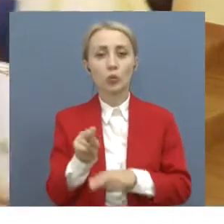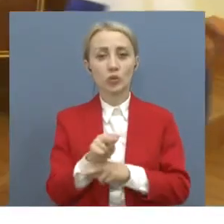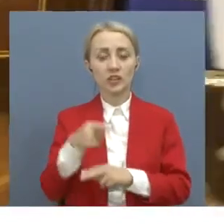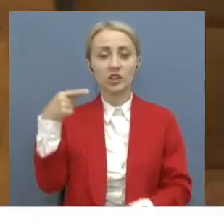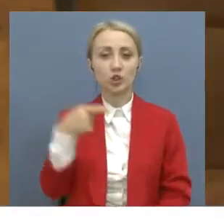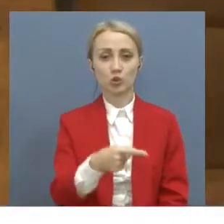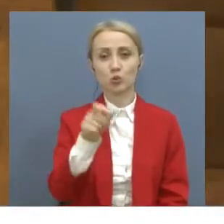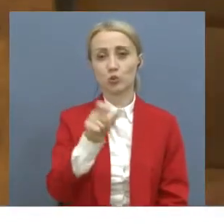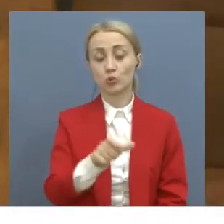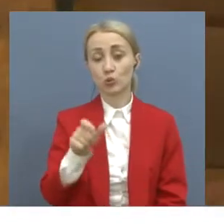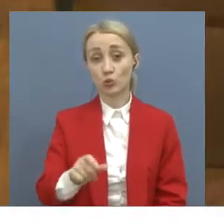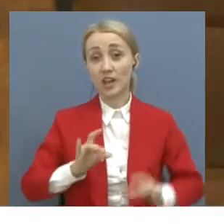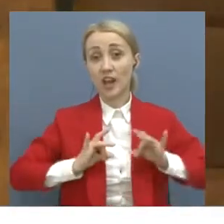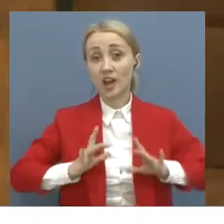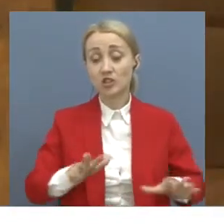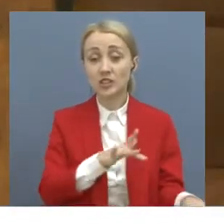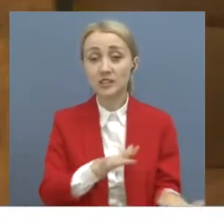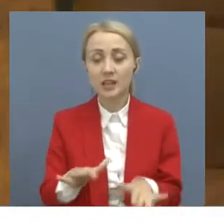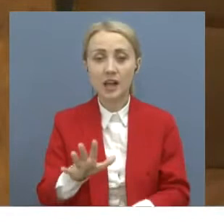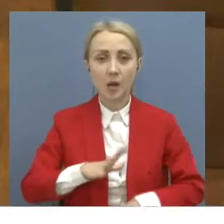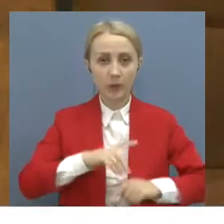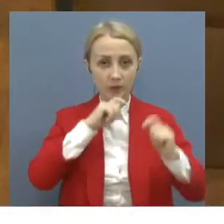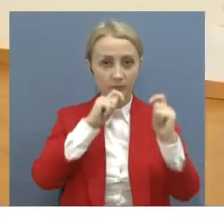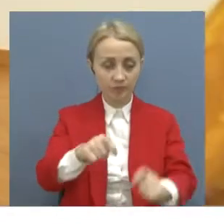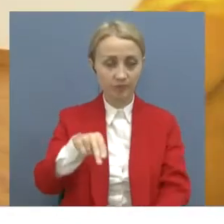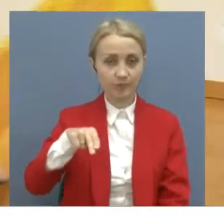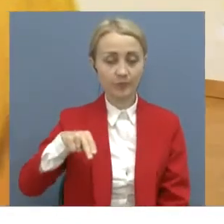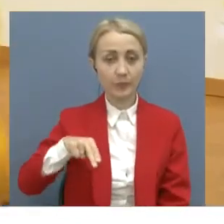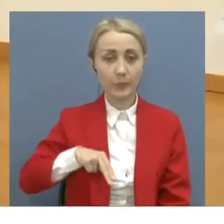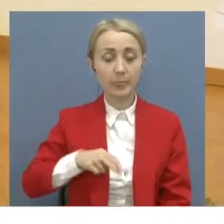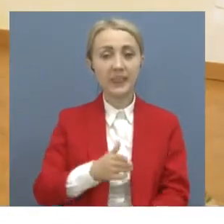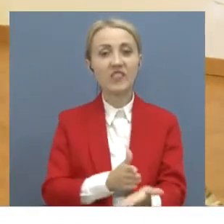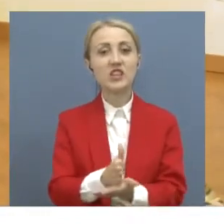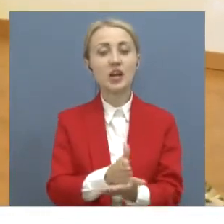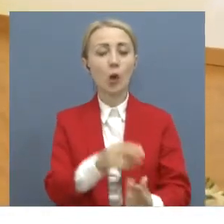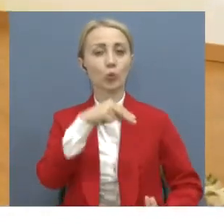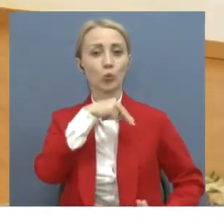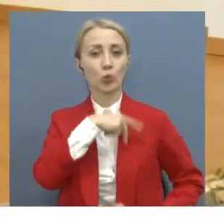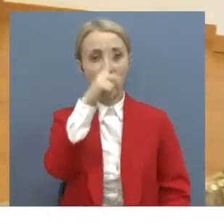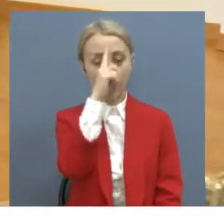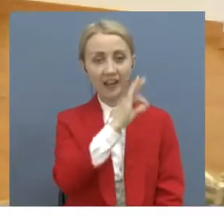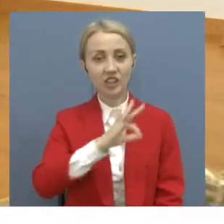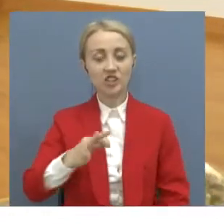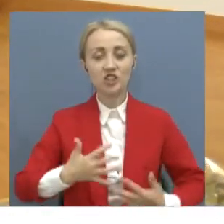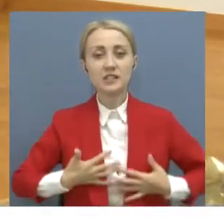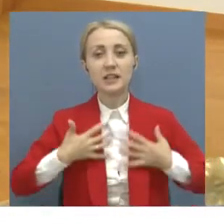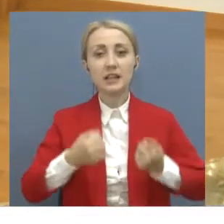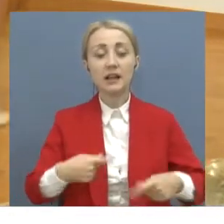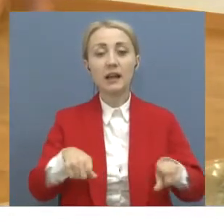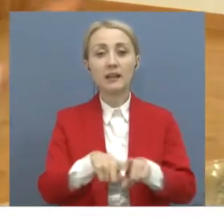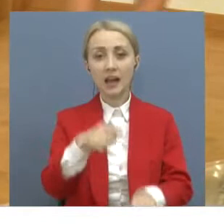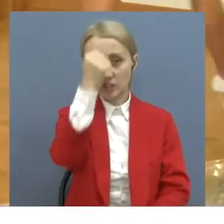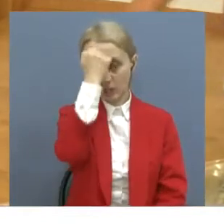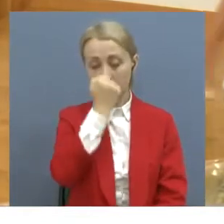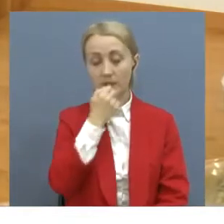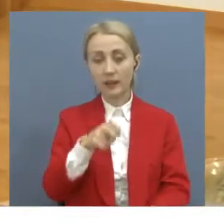еңбек ардагері, денсаулық сақтау ісінің үздігі төсбелгілері, денсаулық сақтау министрінің және облыс әкімінің алғыс хаттары табысталды. Биыл